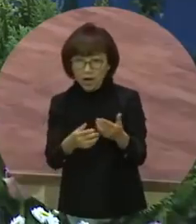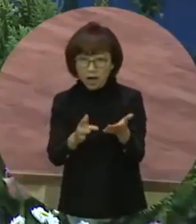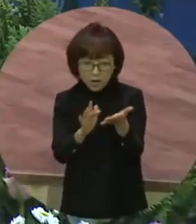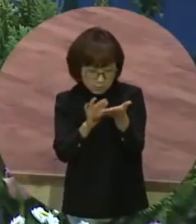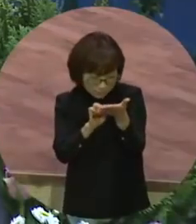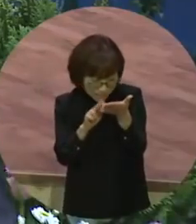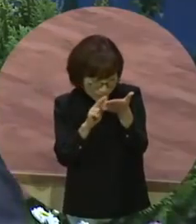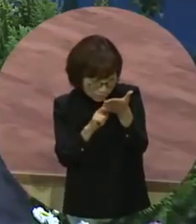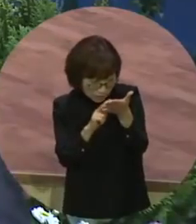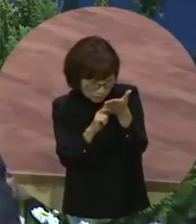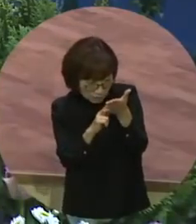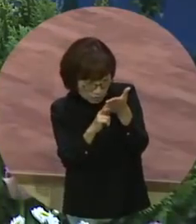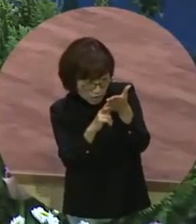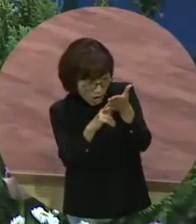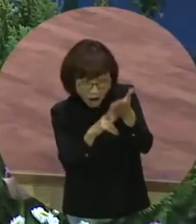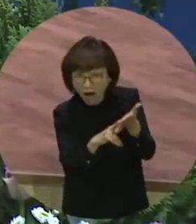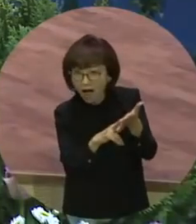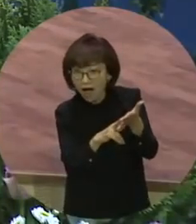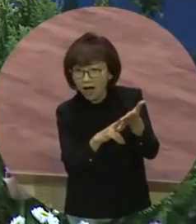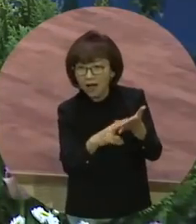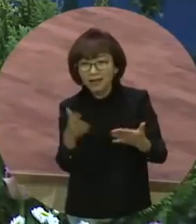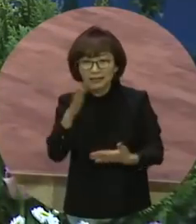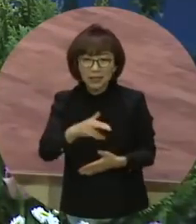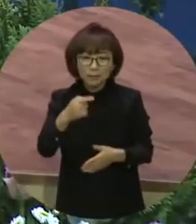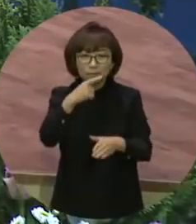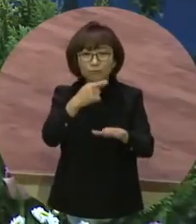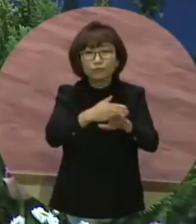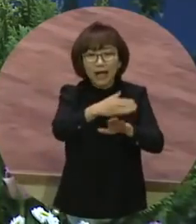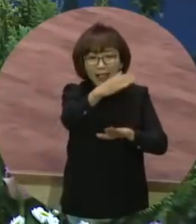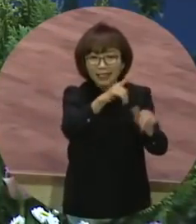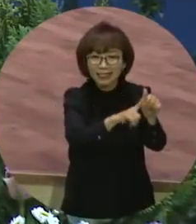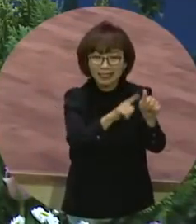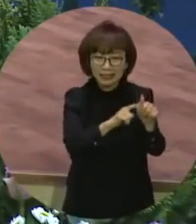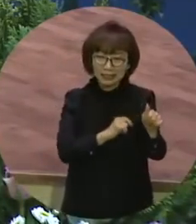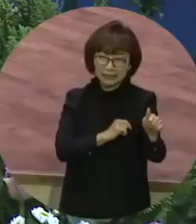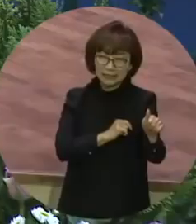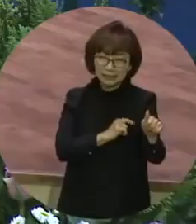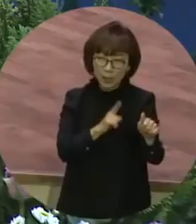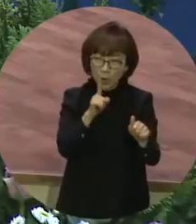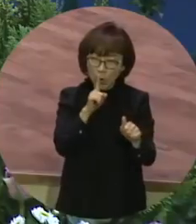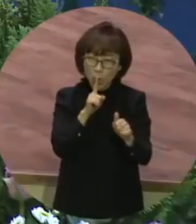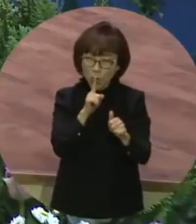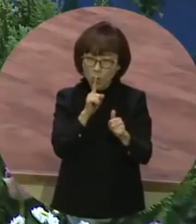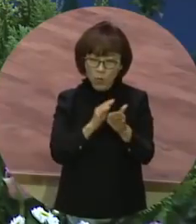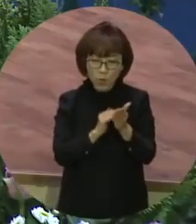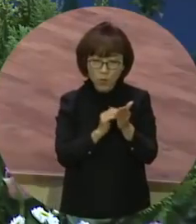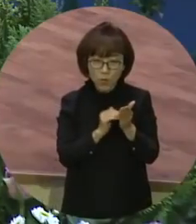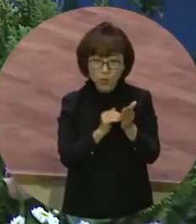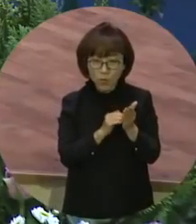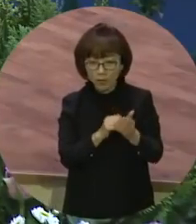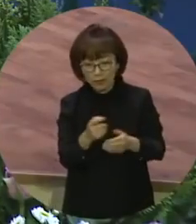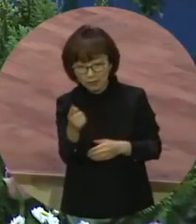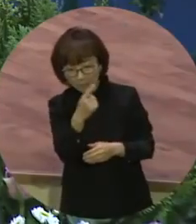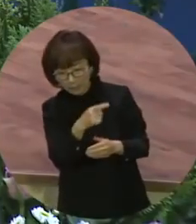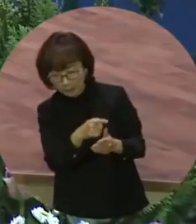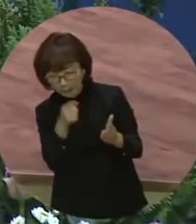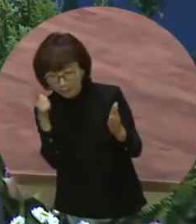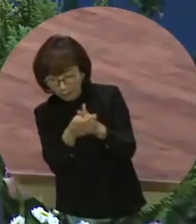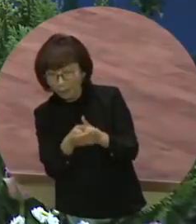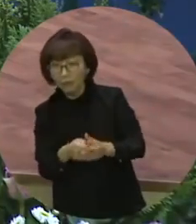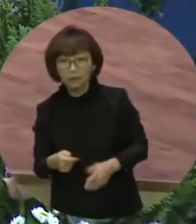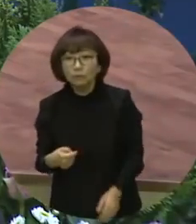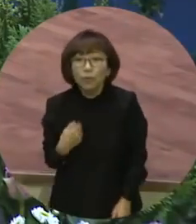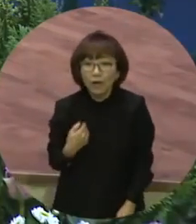보는데, 그거를 그렇게 영변 핵 처리하고 있는 그것보다도,